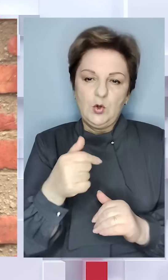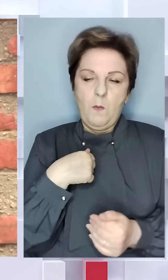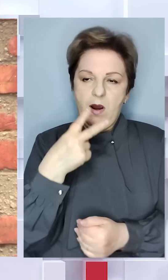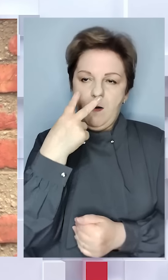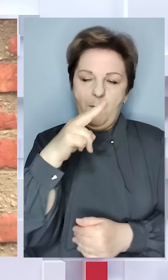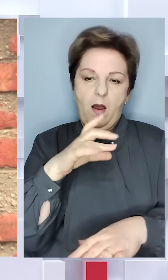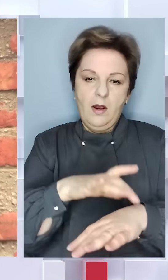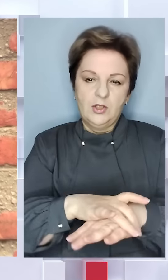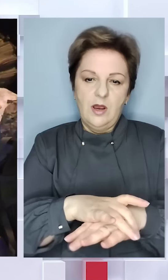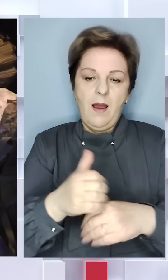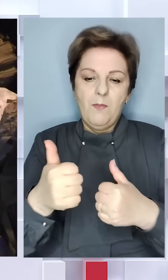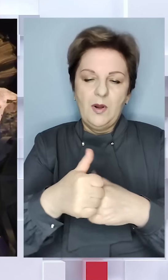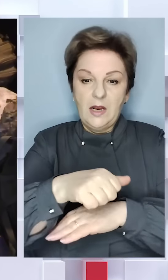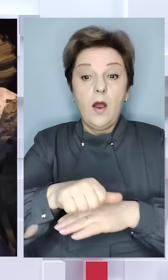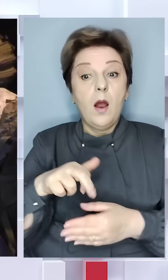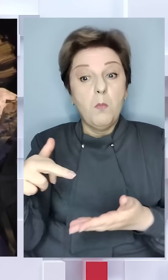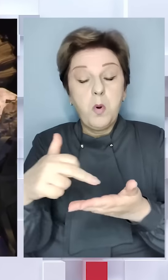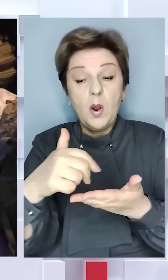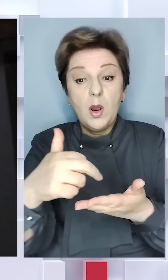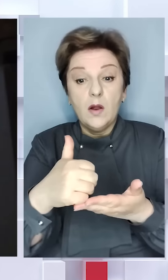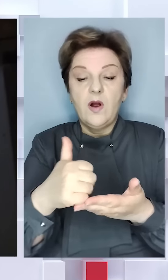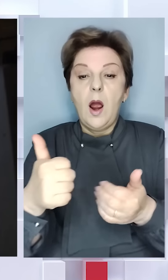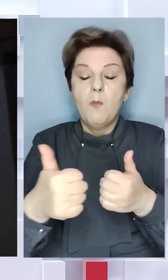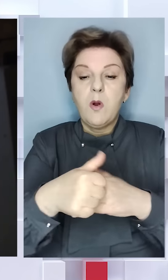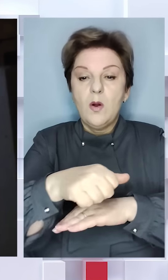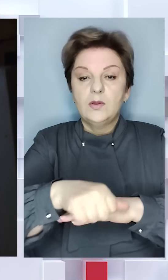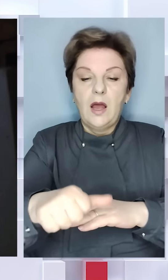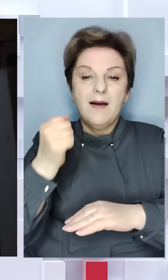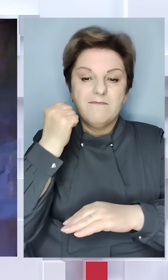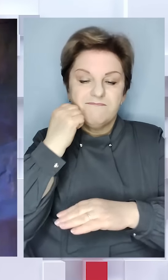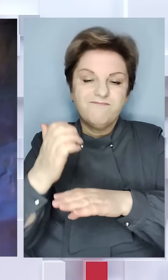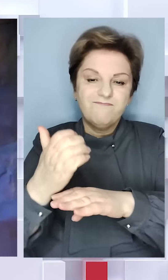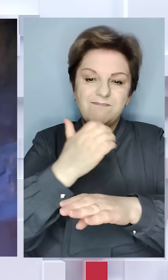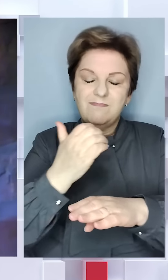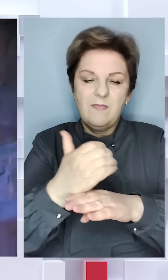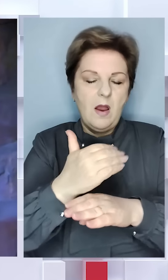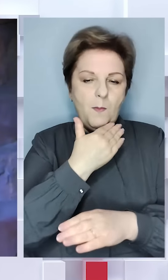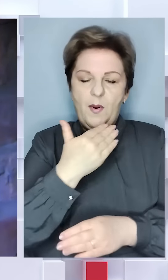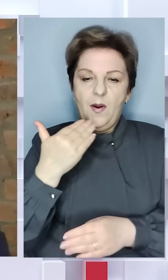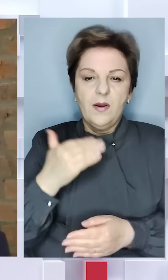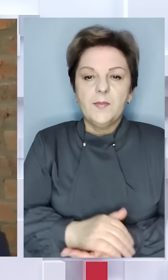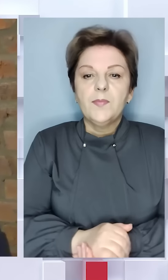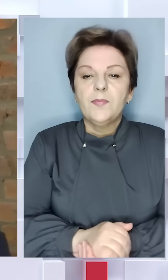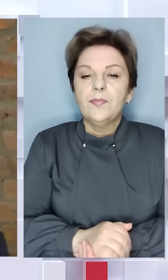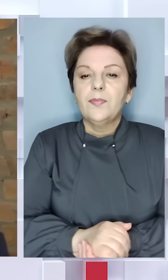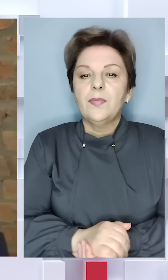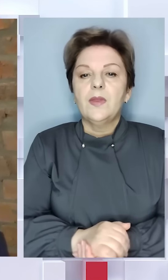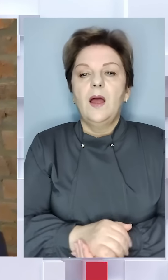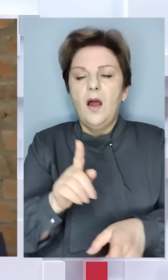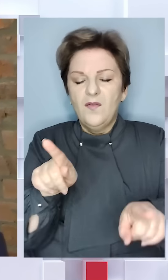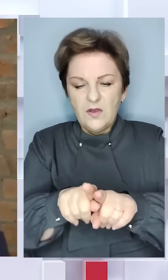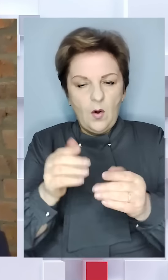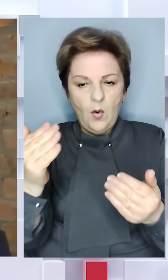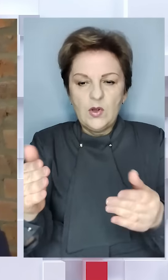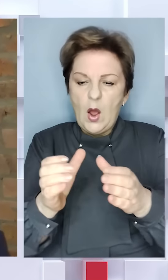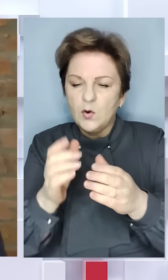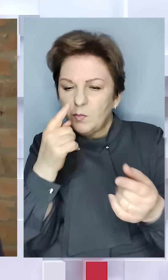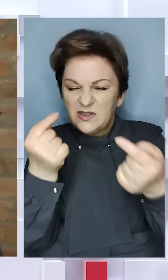Взагалом, по тій ділянці, що ми бачимо, так, по всьому прикордонні. Та й піхоти під кордон кремлівські штаби нагнали дуже багато. Все одно їхні групи